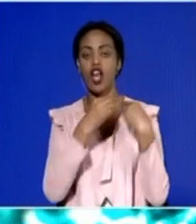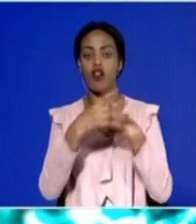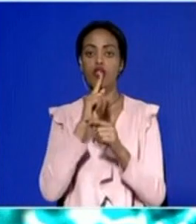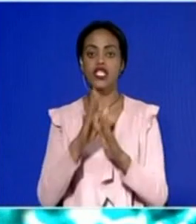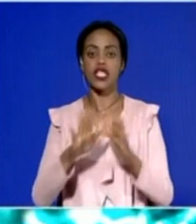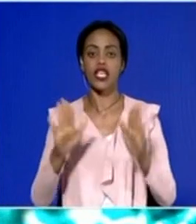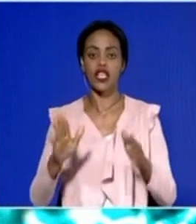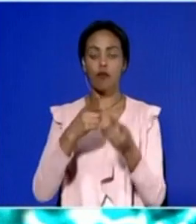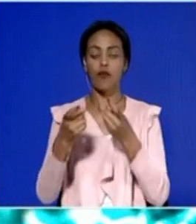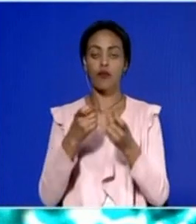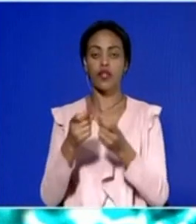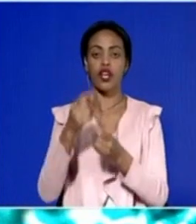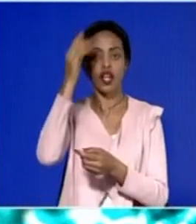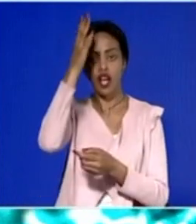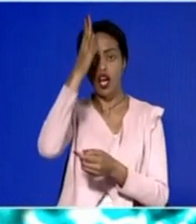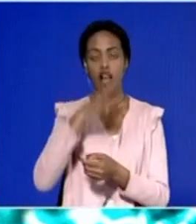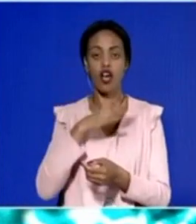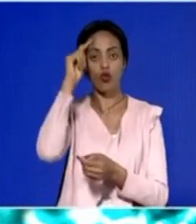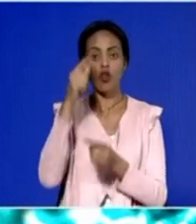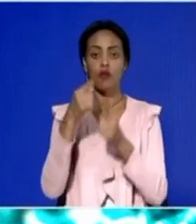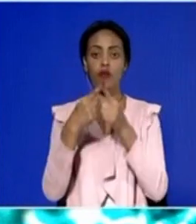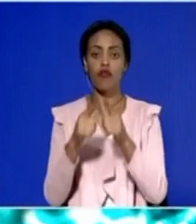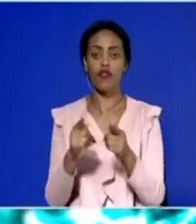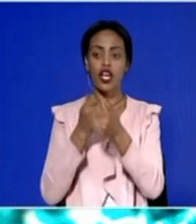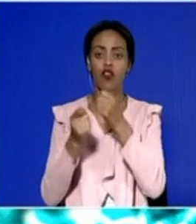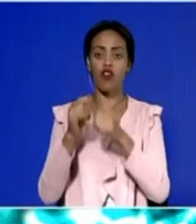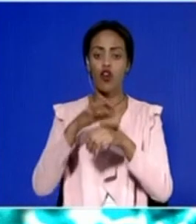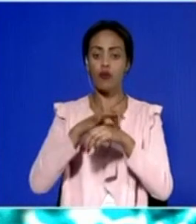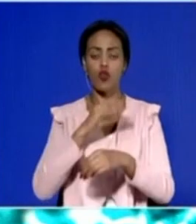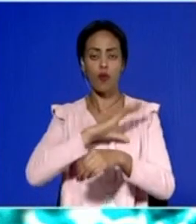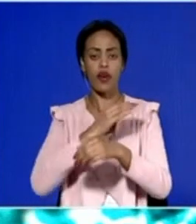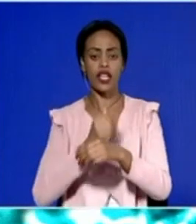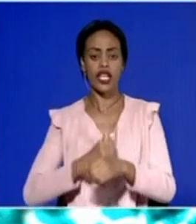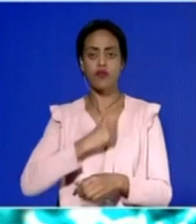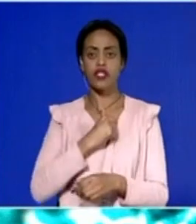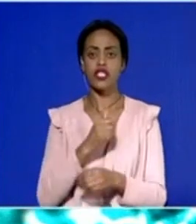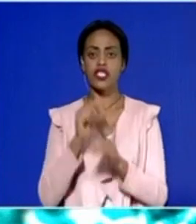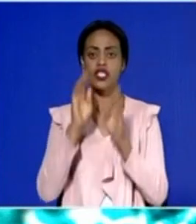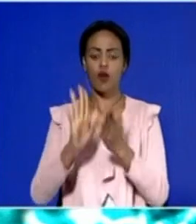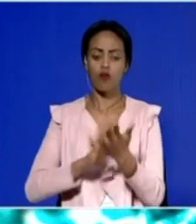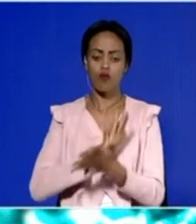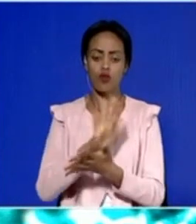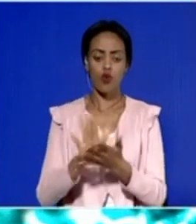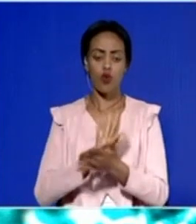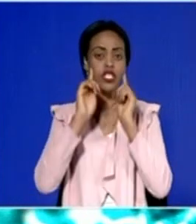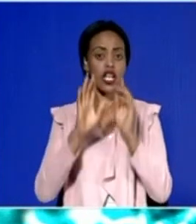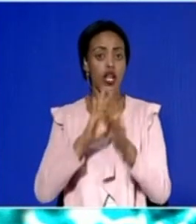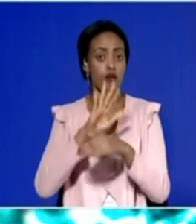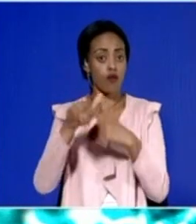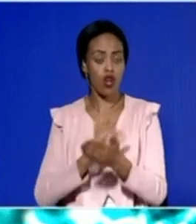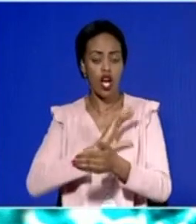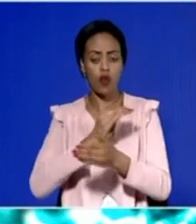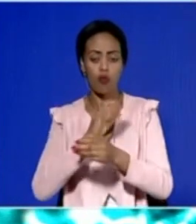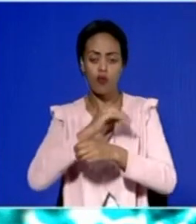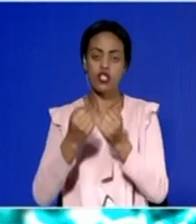ምምሕዳር ትግራይ ኣይተ ተኪኡ ምትኩም ብፍላይ ህርፋን መሬት ዘለዎም ሓይልታት ተምክሕቲ ሰላሞም ዘሪጎም ሰላም ትግራይ ንምህዋኽ ዓቕሞም